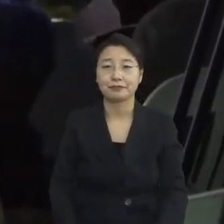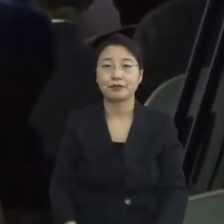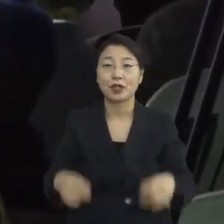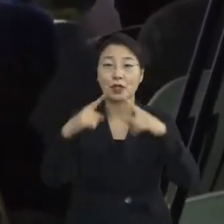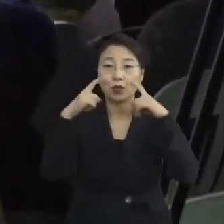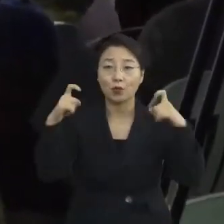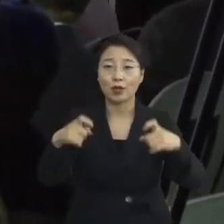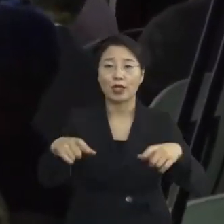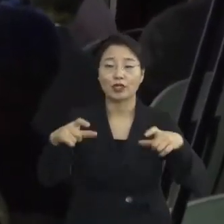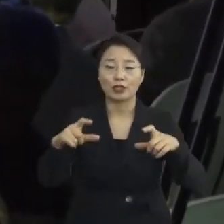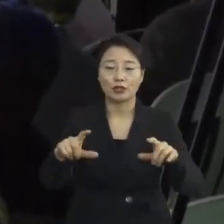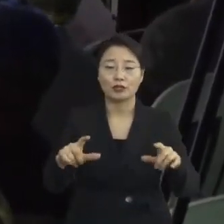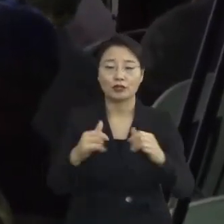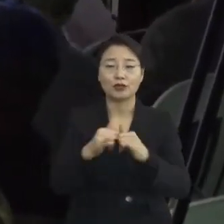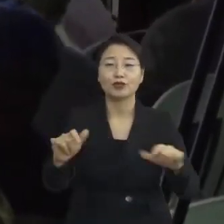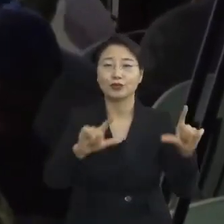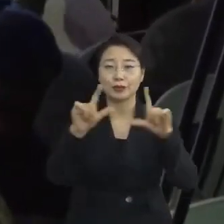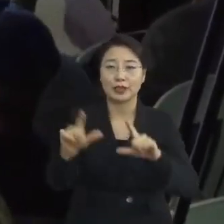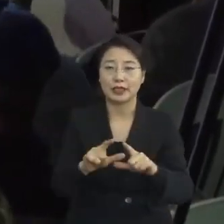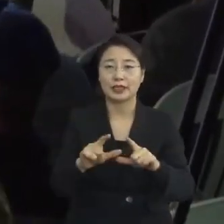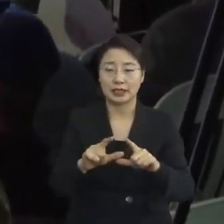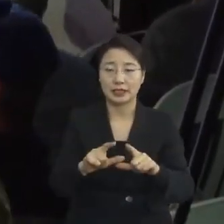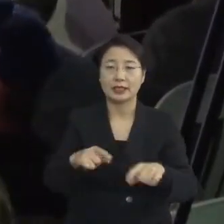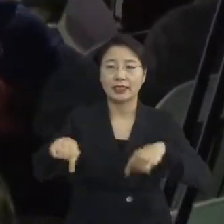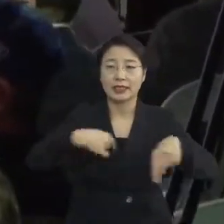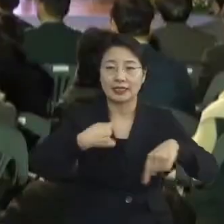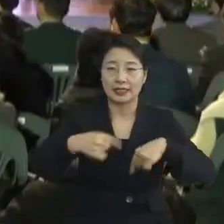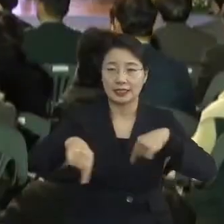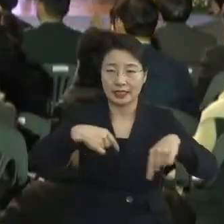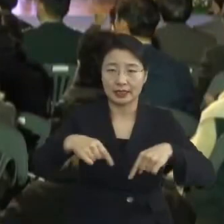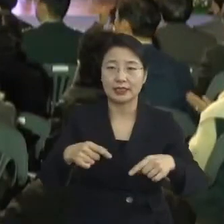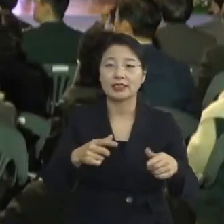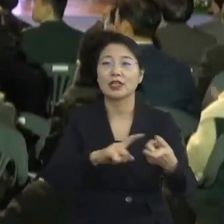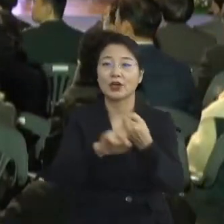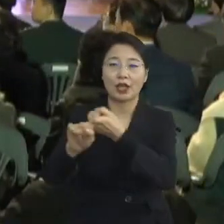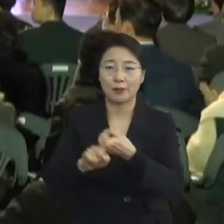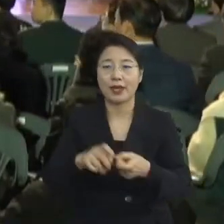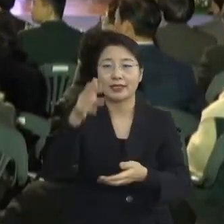동대문구 주민자치회장연합회 박주호 회장님 참석하셨습니다.